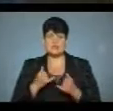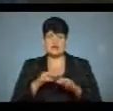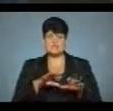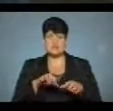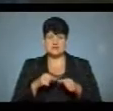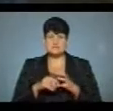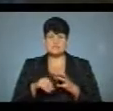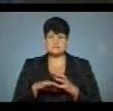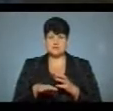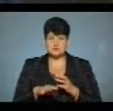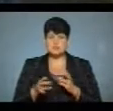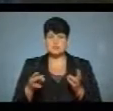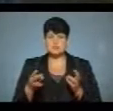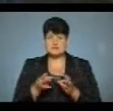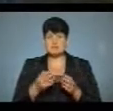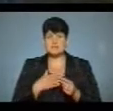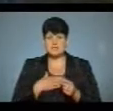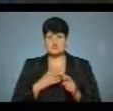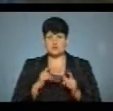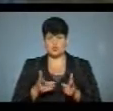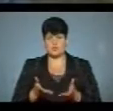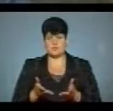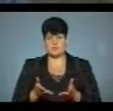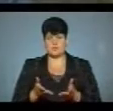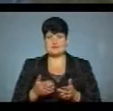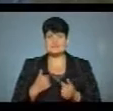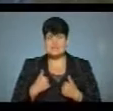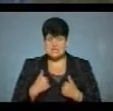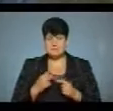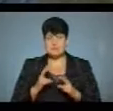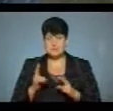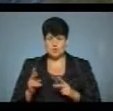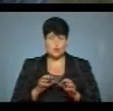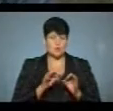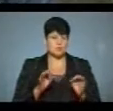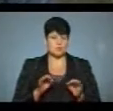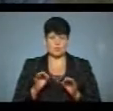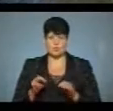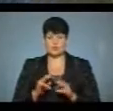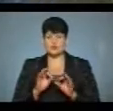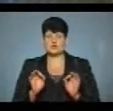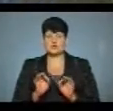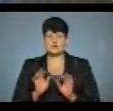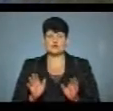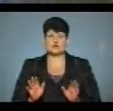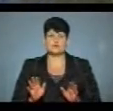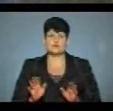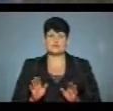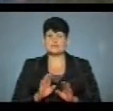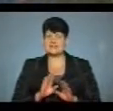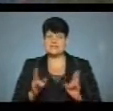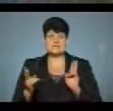земельної ділянки потрібна наша згода. З нами ніхто ніколи нічого